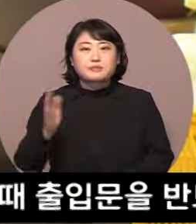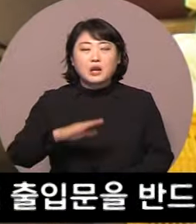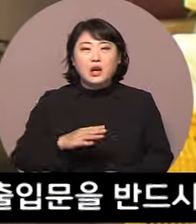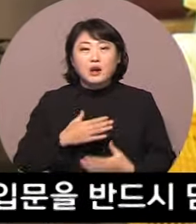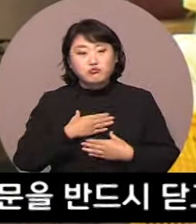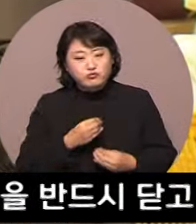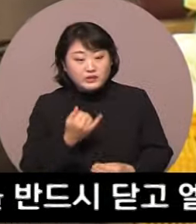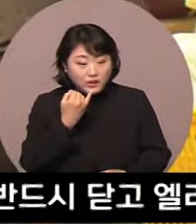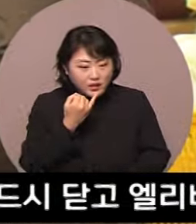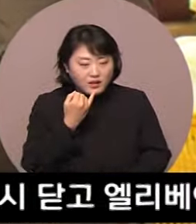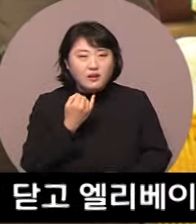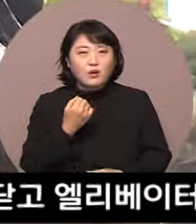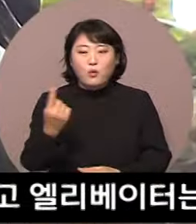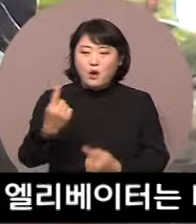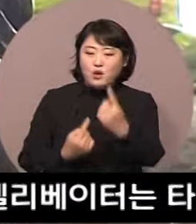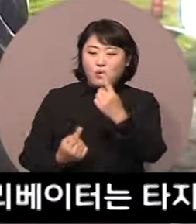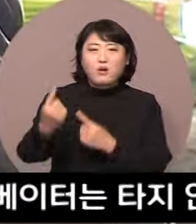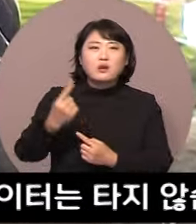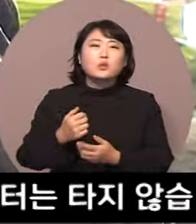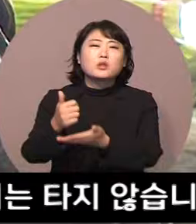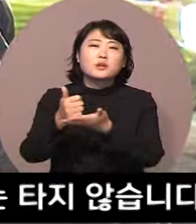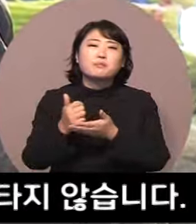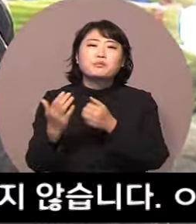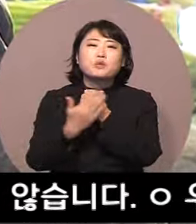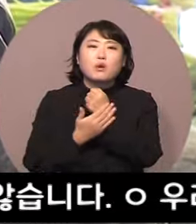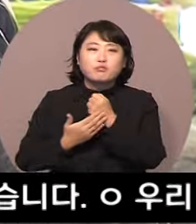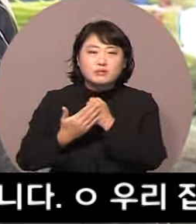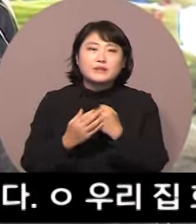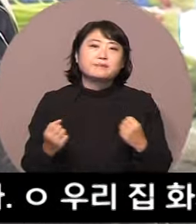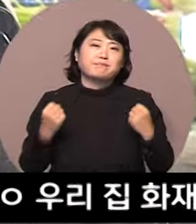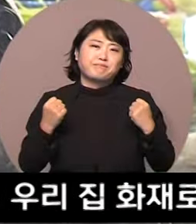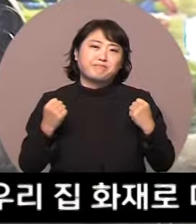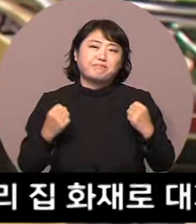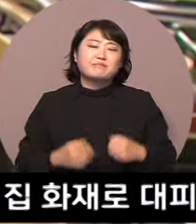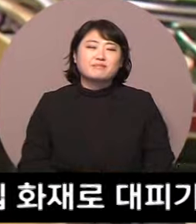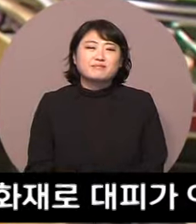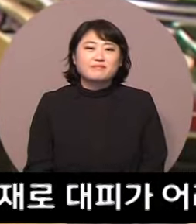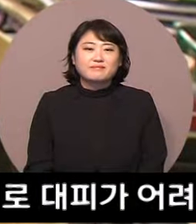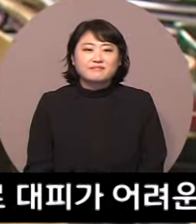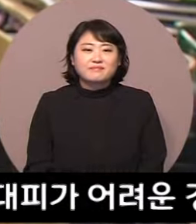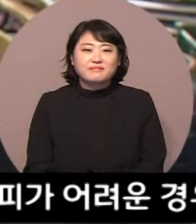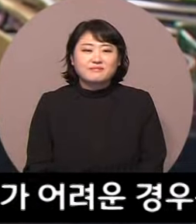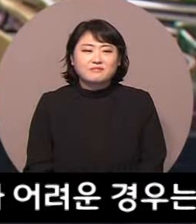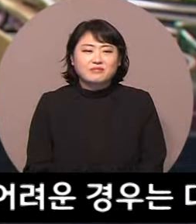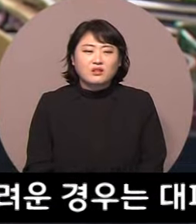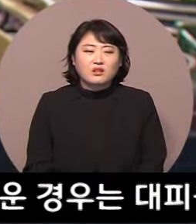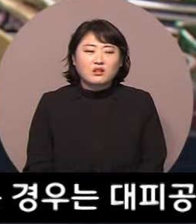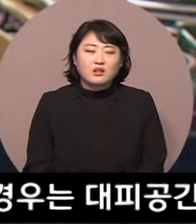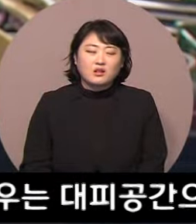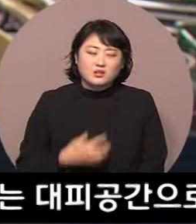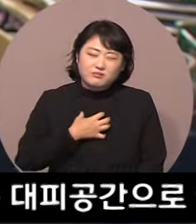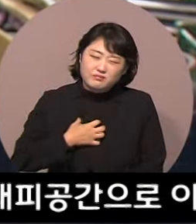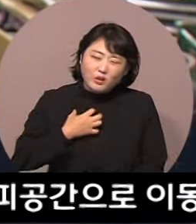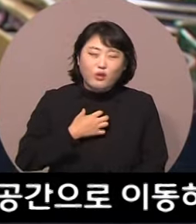안부를 묻고 찾아와주는 단골 손님들 덕에 다시 힘을 냅니다. 심란하고 걱정되고